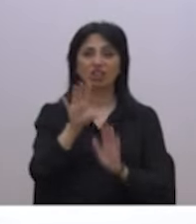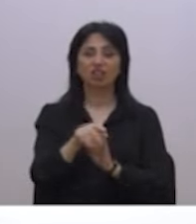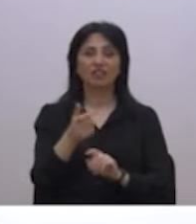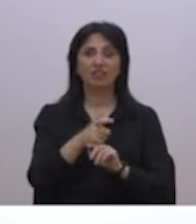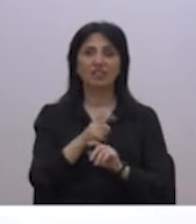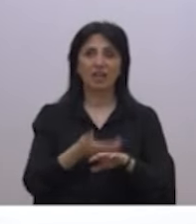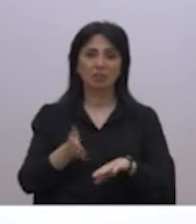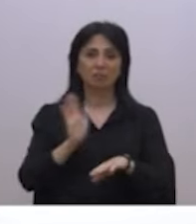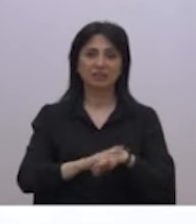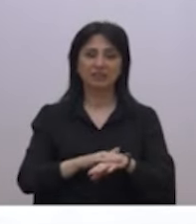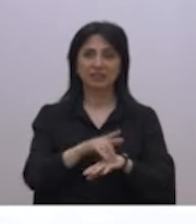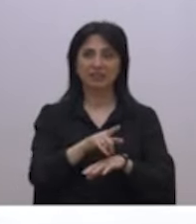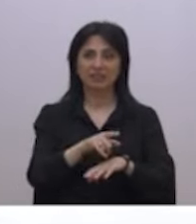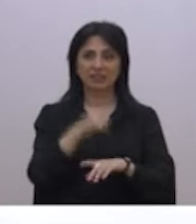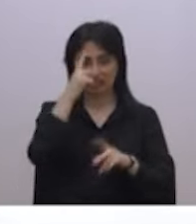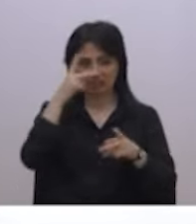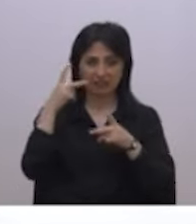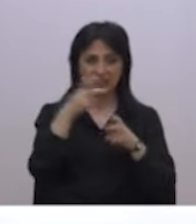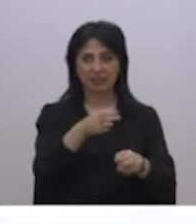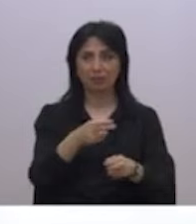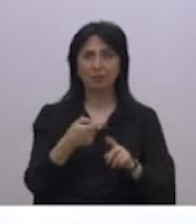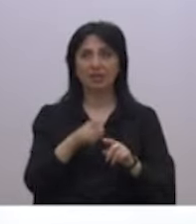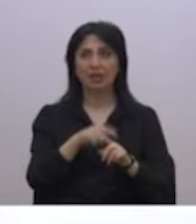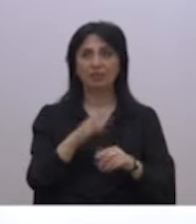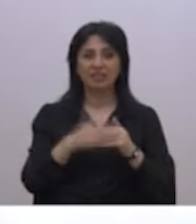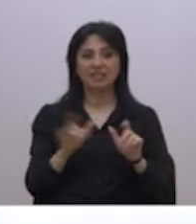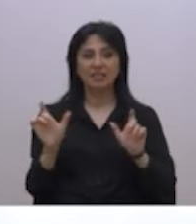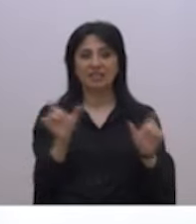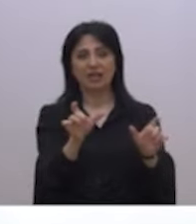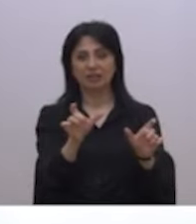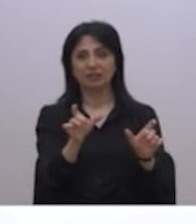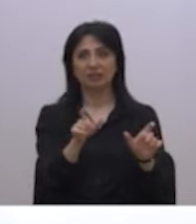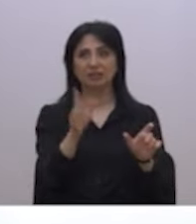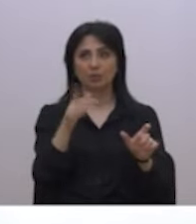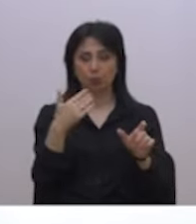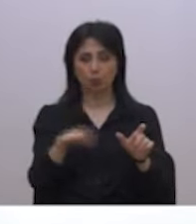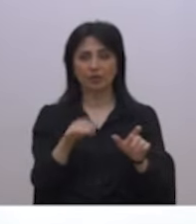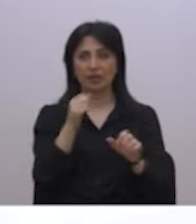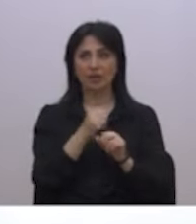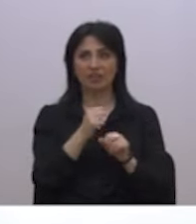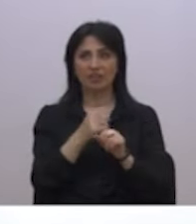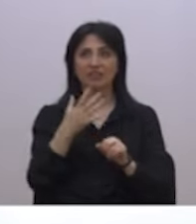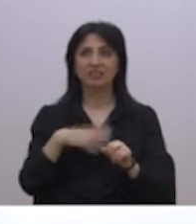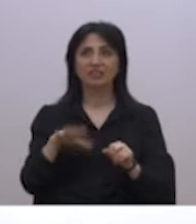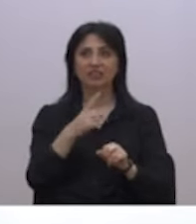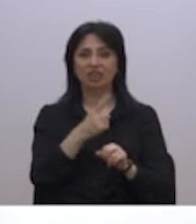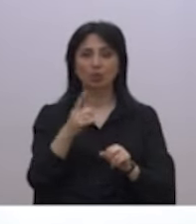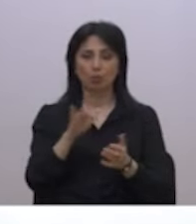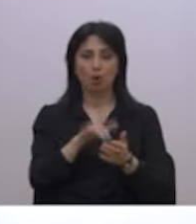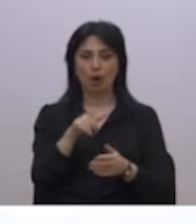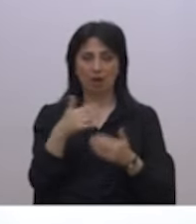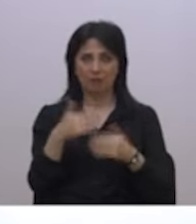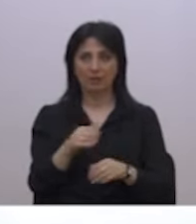ძალიან მძიმე დამღით და სტიგმით და იმ სანქციით, რომელიც თქვენ დაგადოთ უკვე საქართველოს თითოეულმა